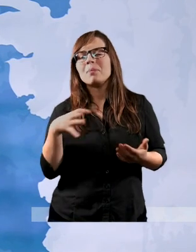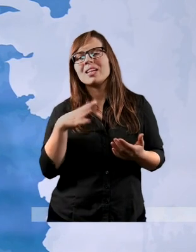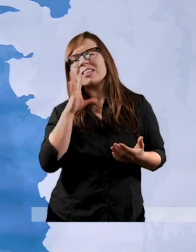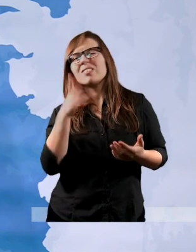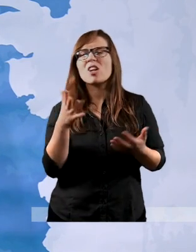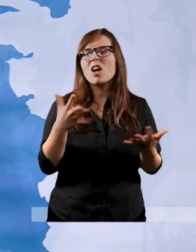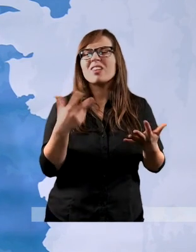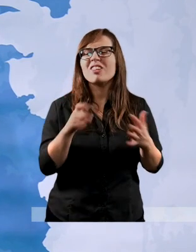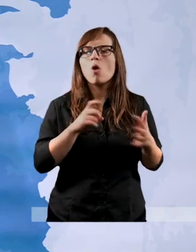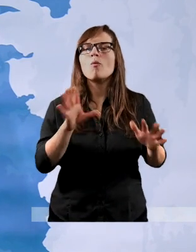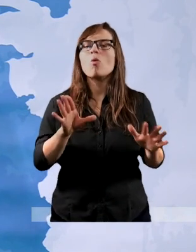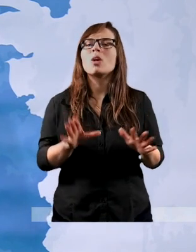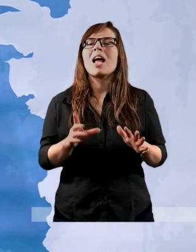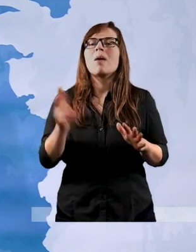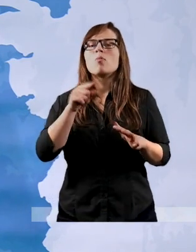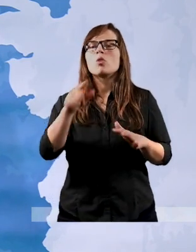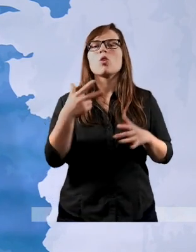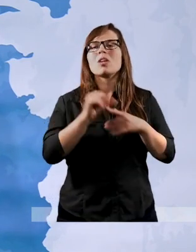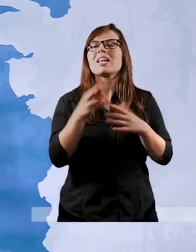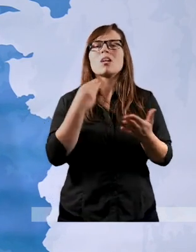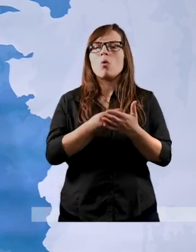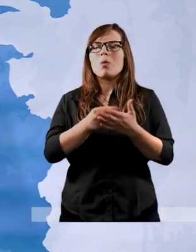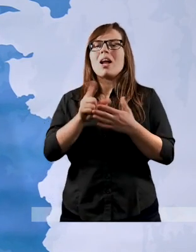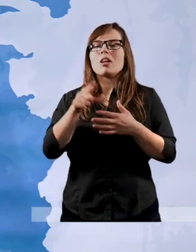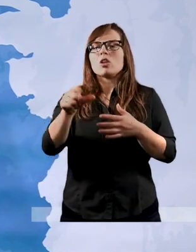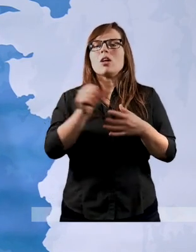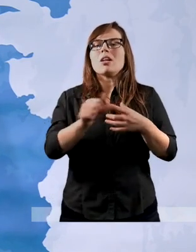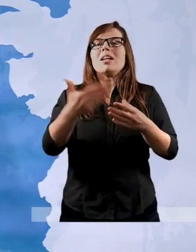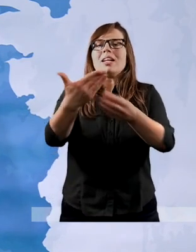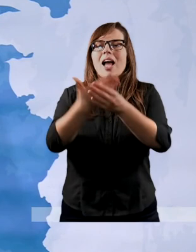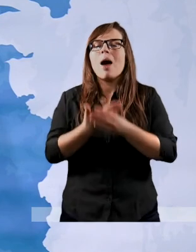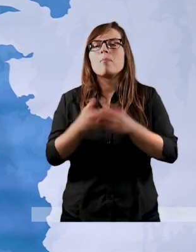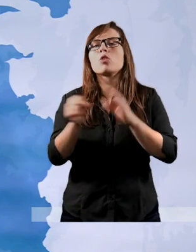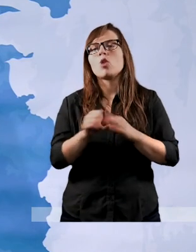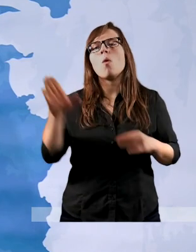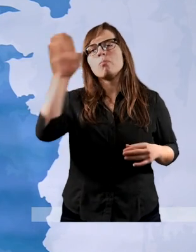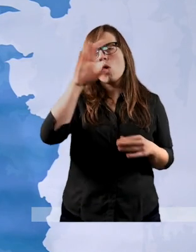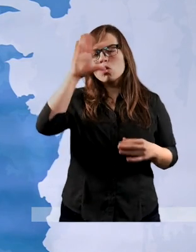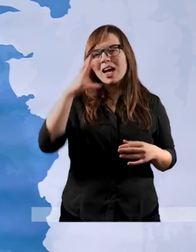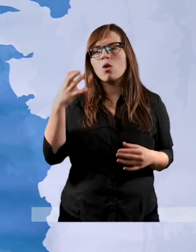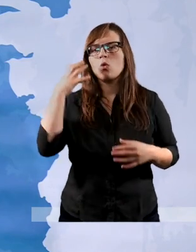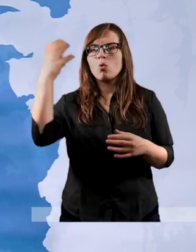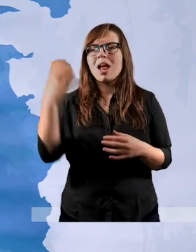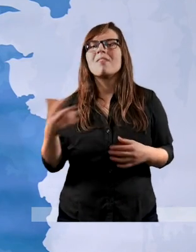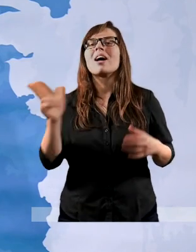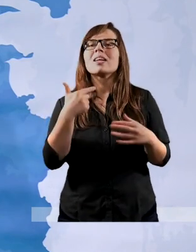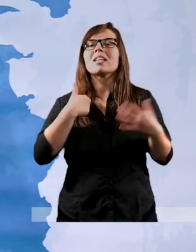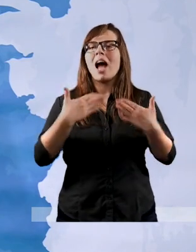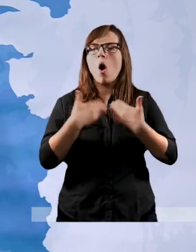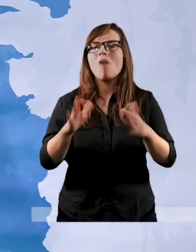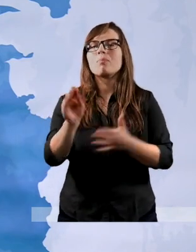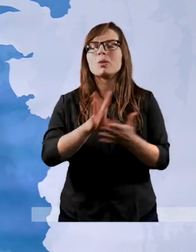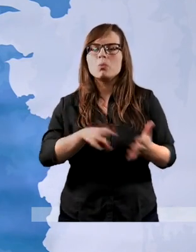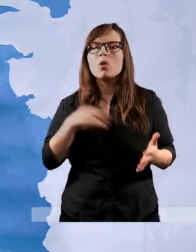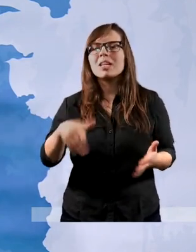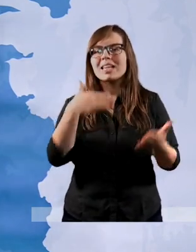tak nie pasuje, bo tego się nie kupuje, ale to jest zaproszenie do Bożego Królestwa. Kiedy ja otworzyłem Pismo